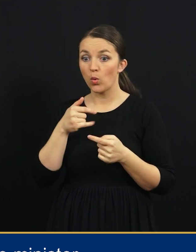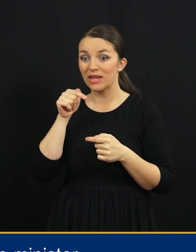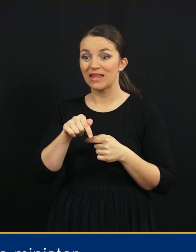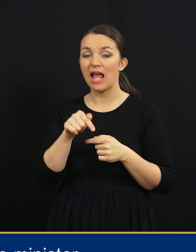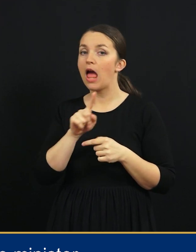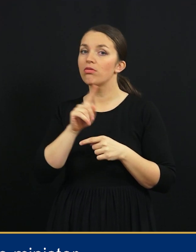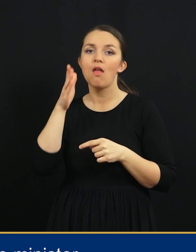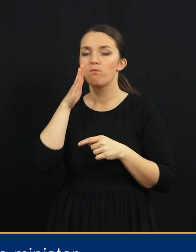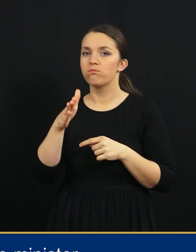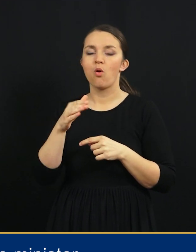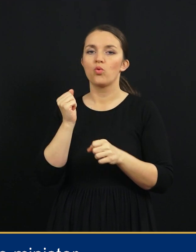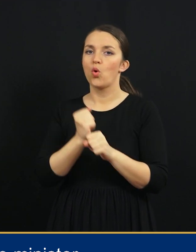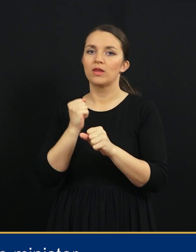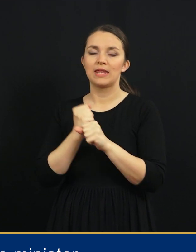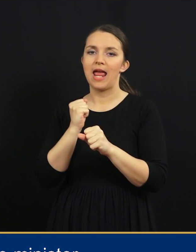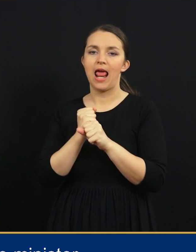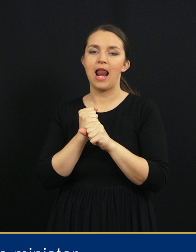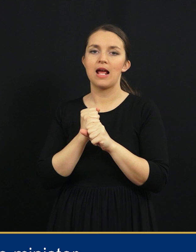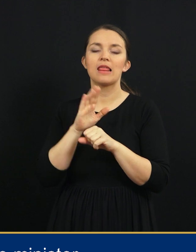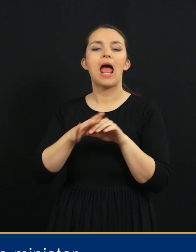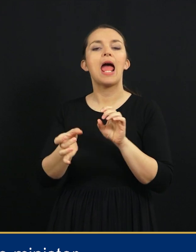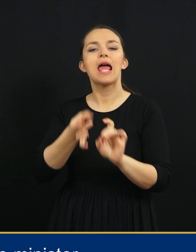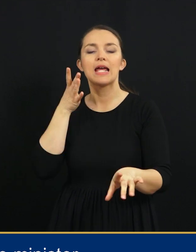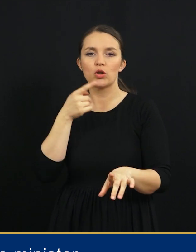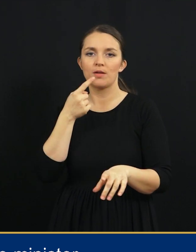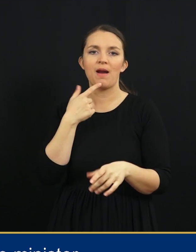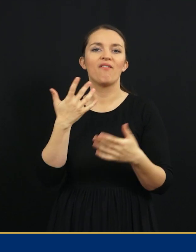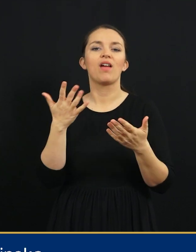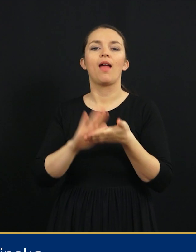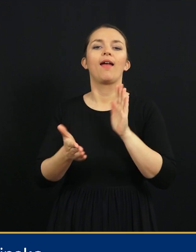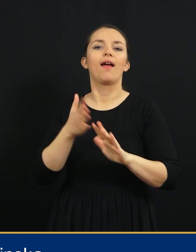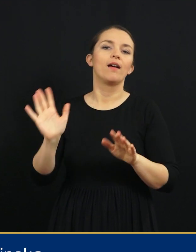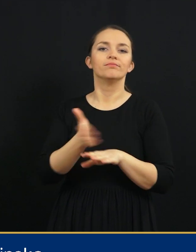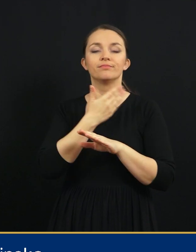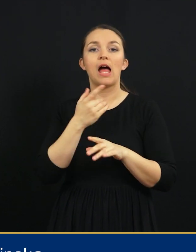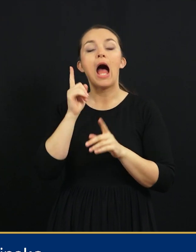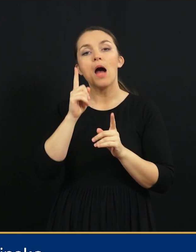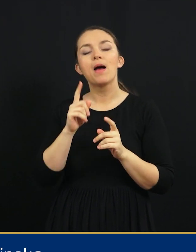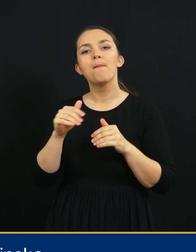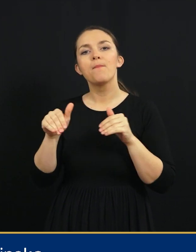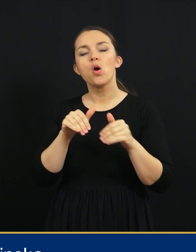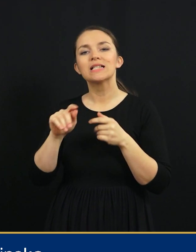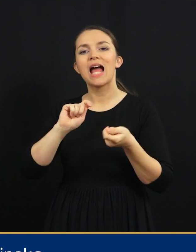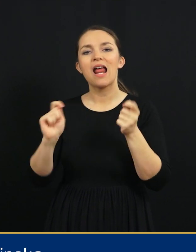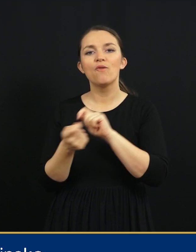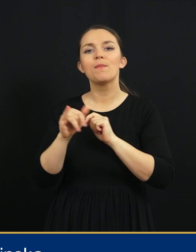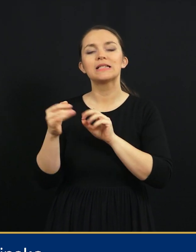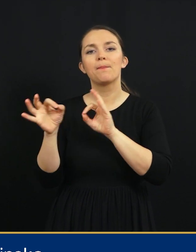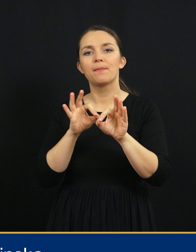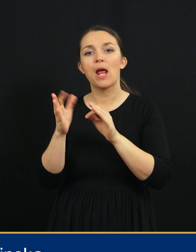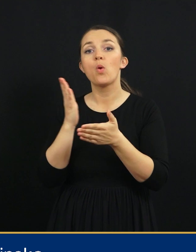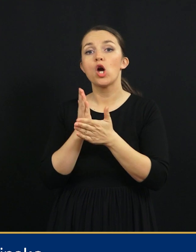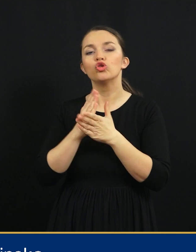da se tega ne bodo lotili na hitro, torej rokohitrsko, da se pokojninska